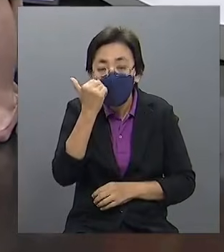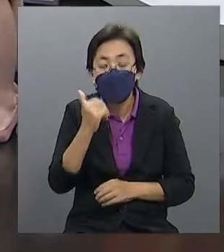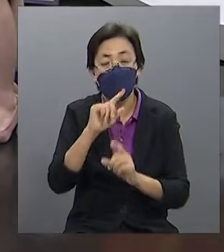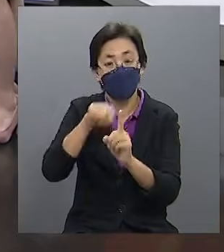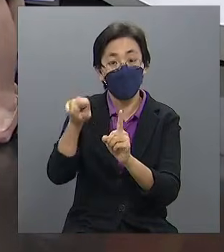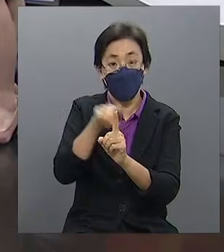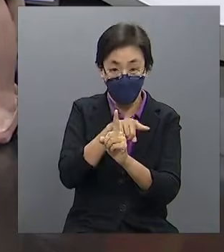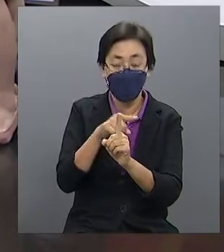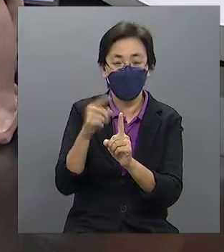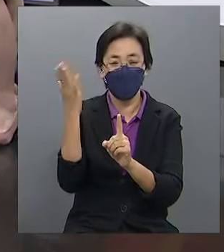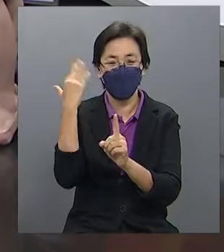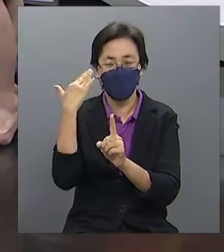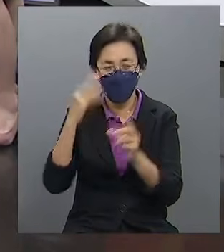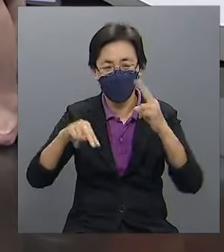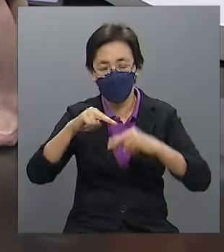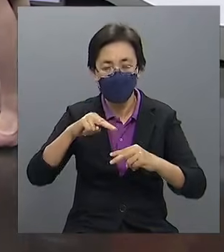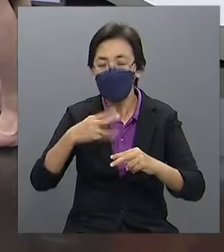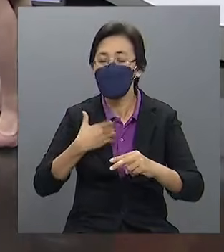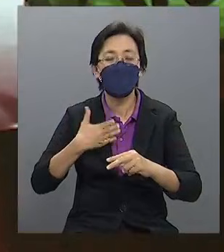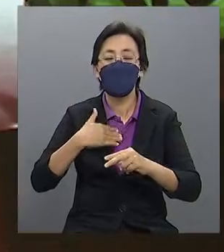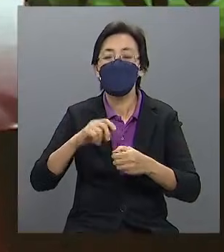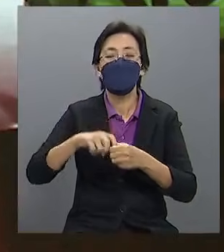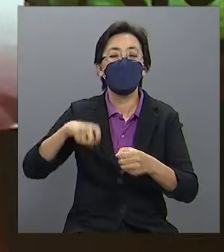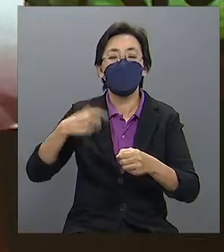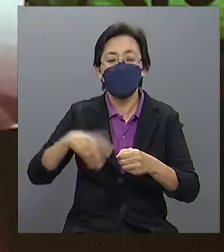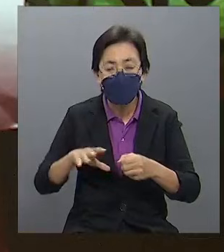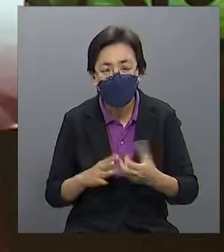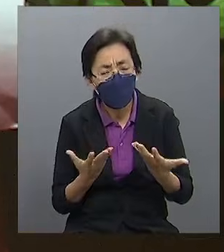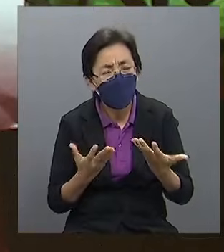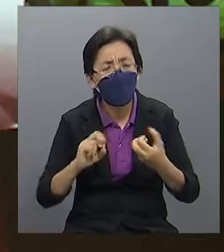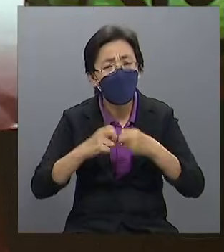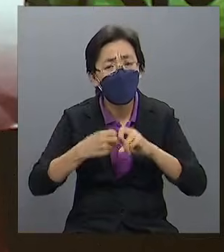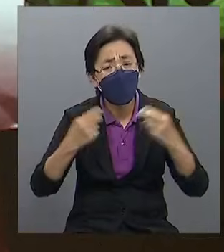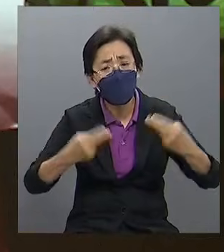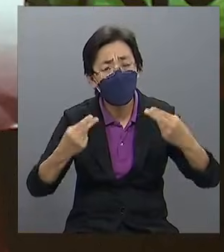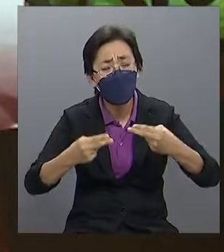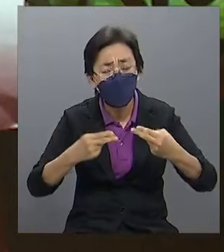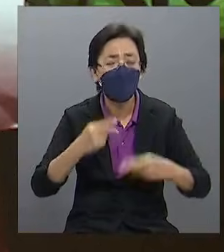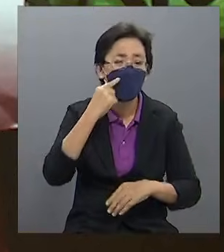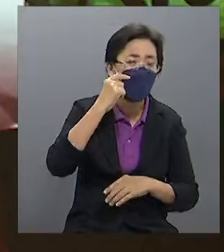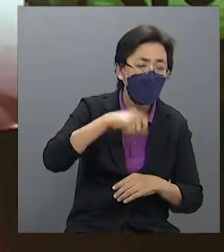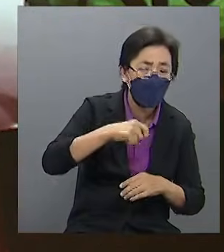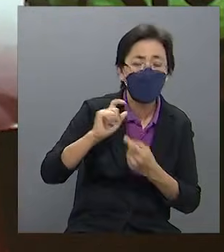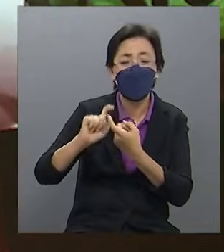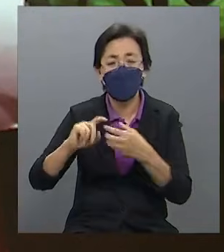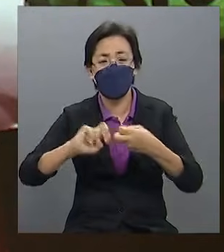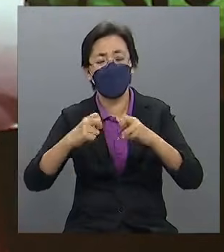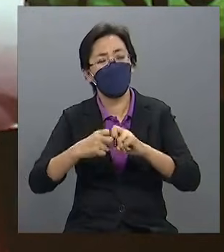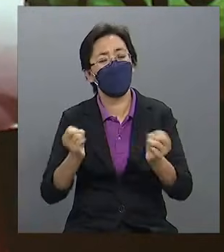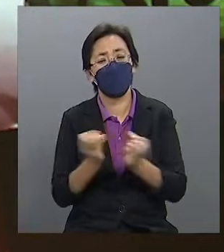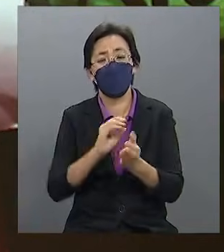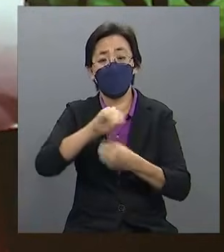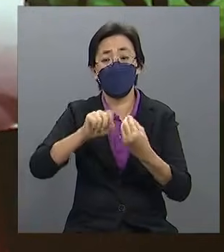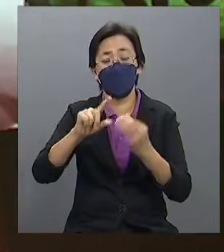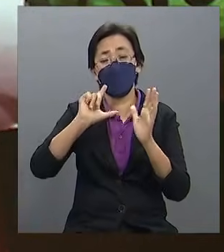ช่ค่ะต้องบอกว่าสาเหตุคือจะโทษว่าสาเหตุเป็นเพราะว่าเรื่องของสงครามก็ไม่ถูกซะทีเดียวนักนะคะเพราะว่าสาเหตุส่วนใหญ่เนี่ย